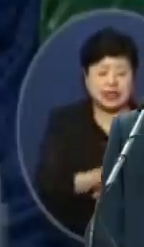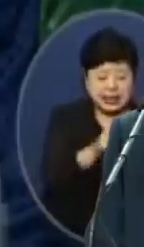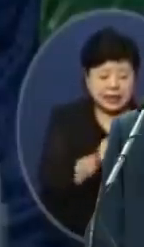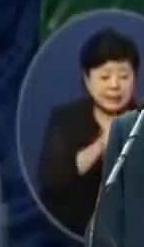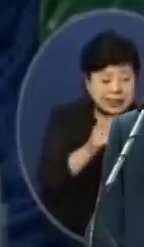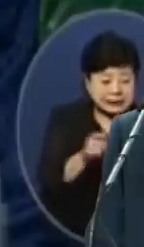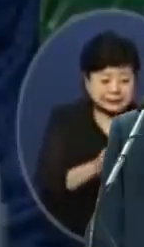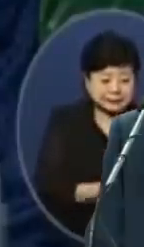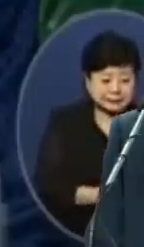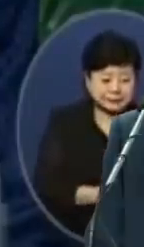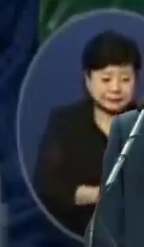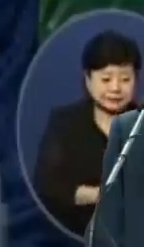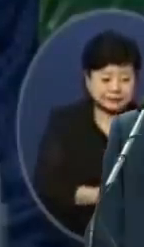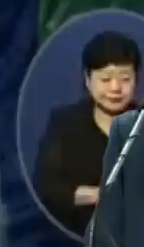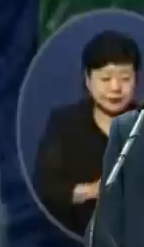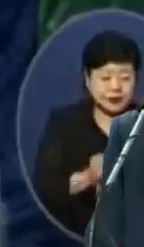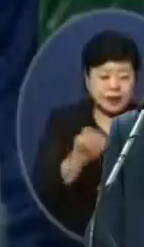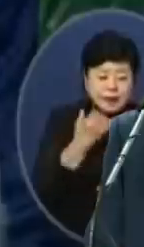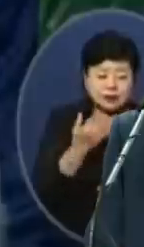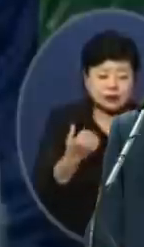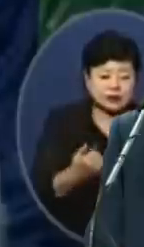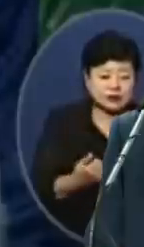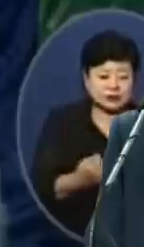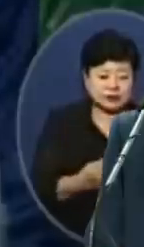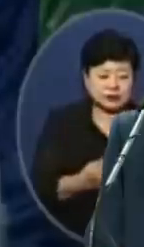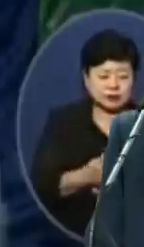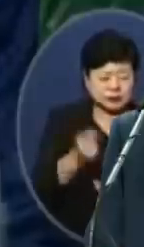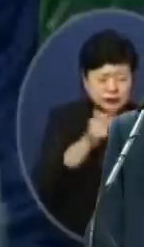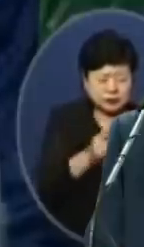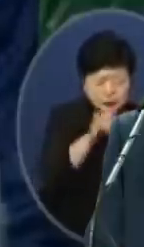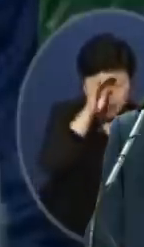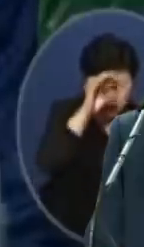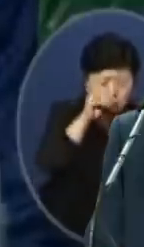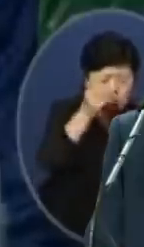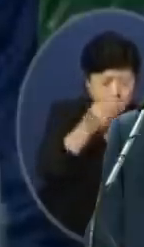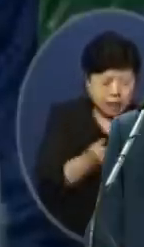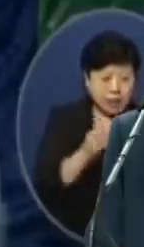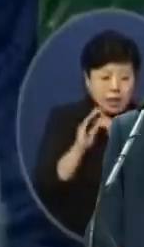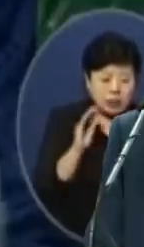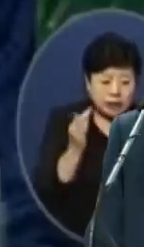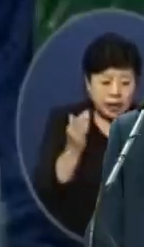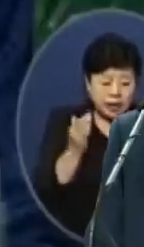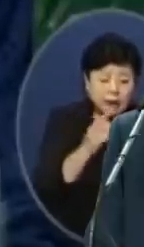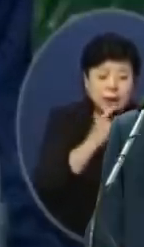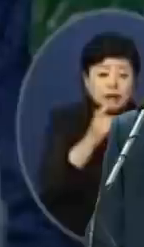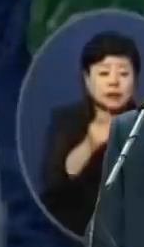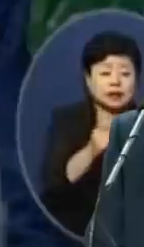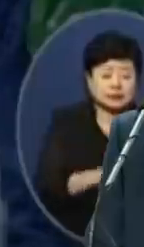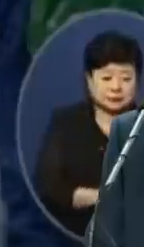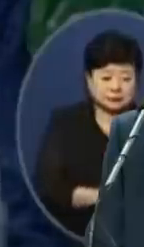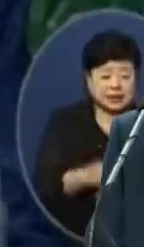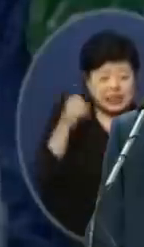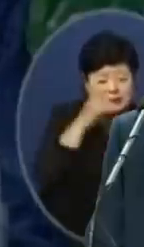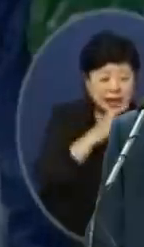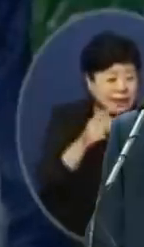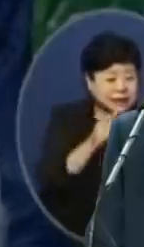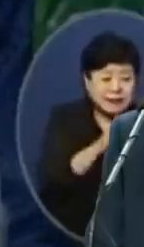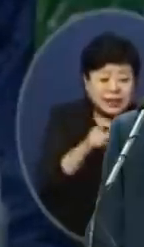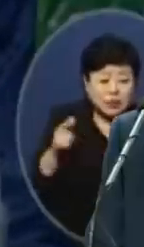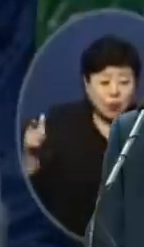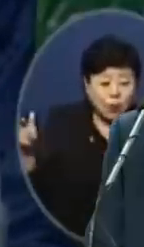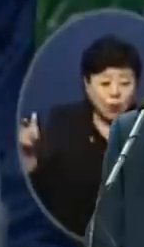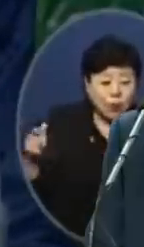하나님 말씀 베드로전서 2장 24절에 제가 채찍에 맞음으로 내가 나음을 입었다는 그냥 말씀이